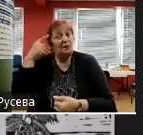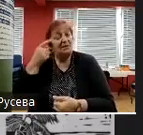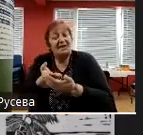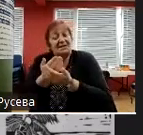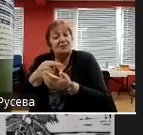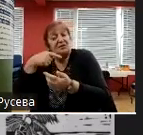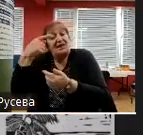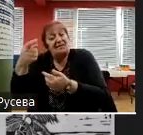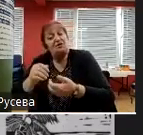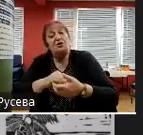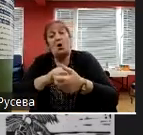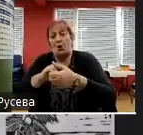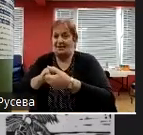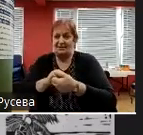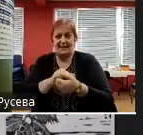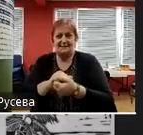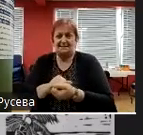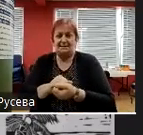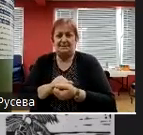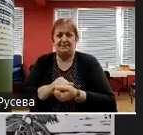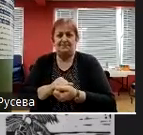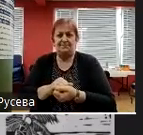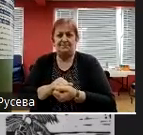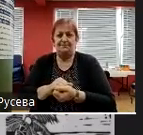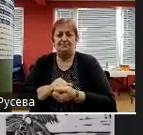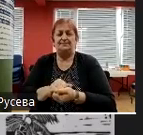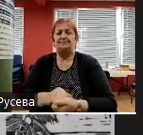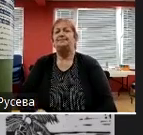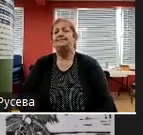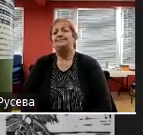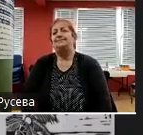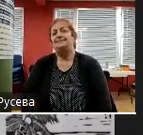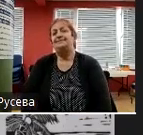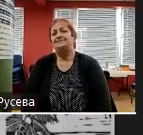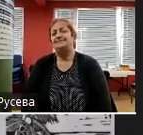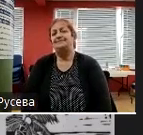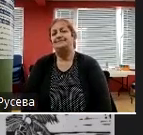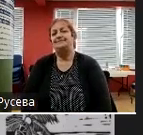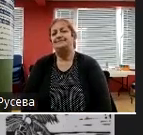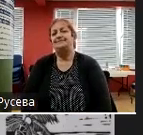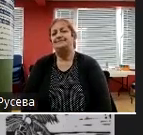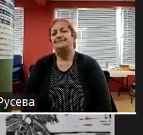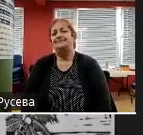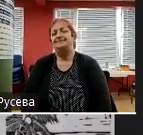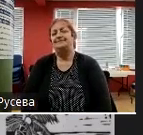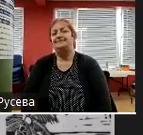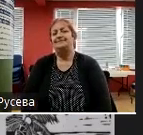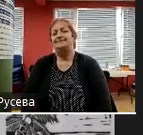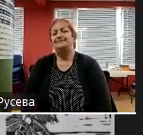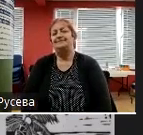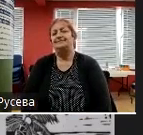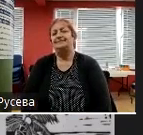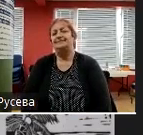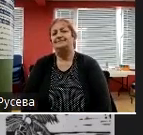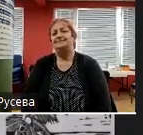следващи организации. Okay. Thank you. And yes, try,